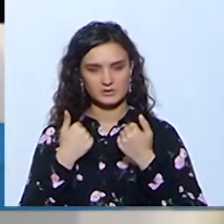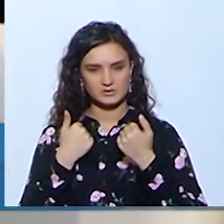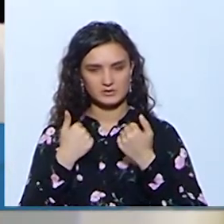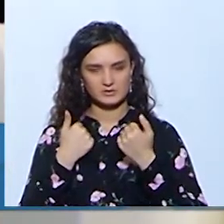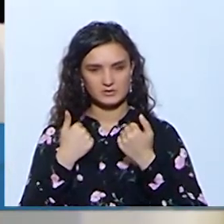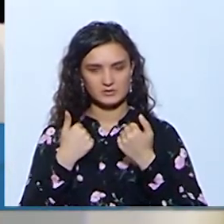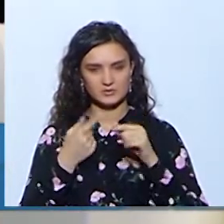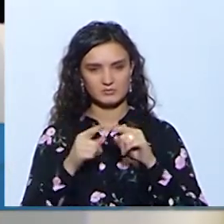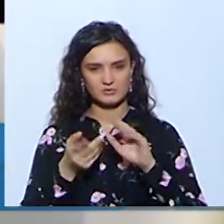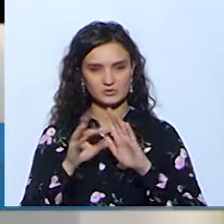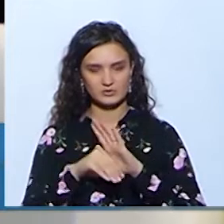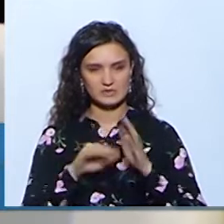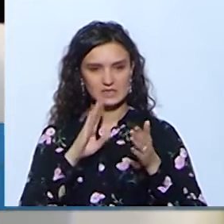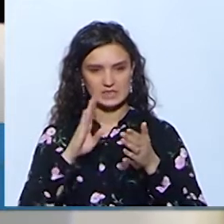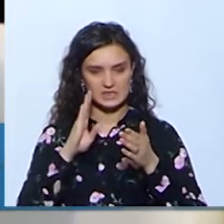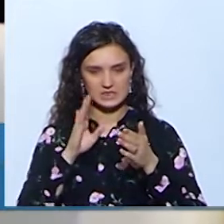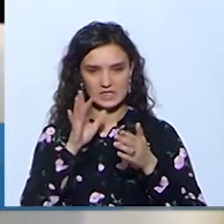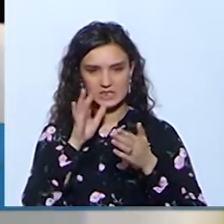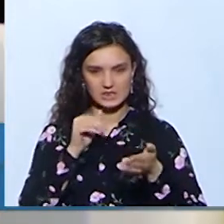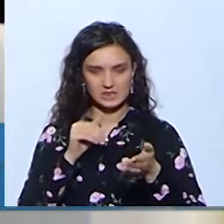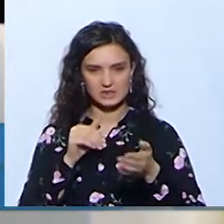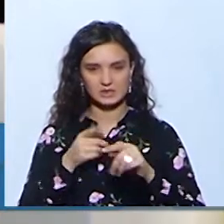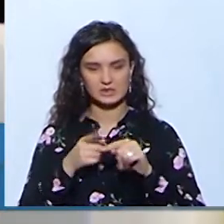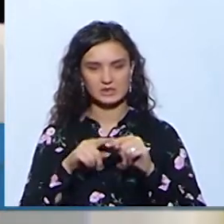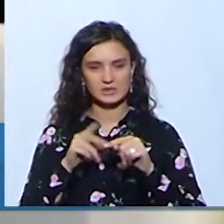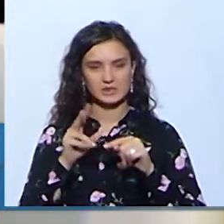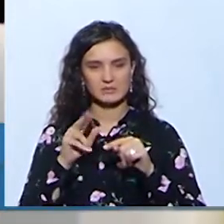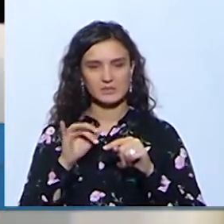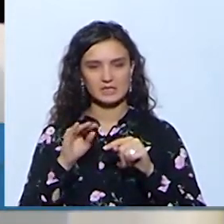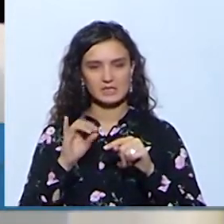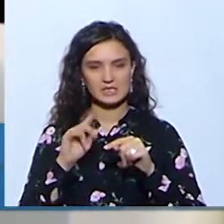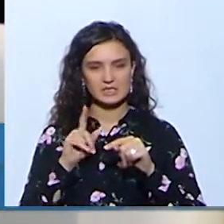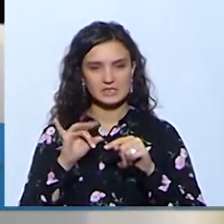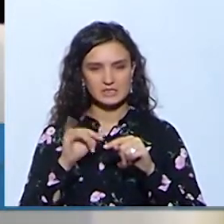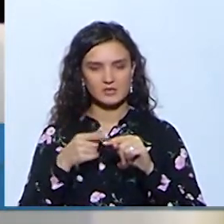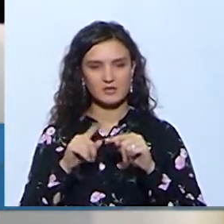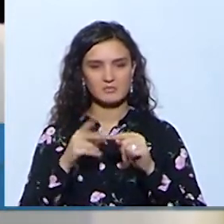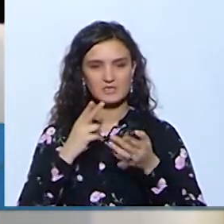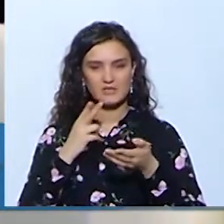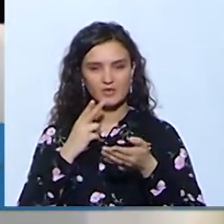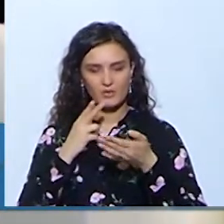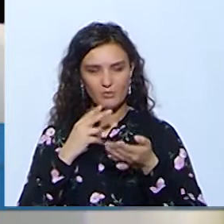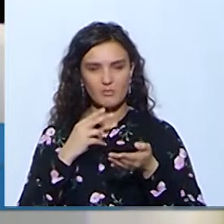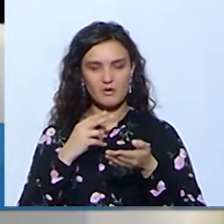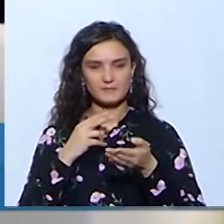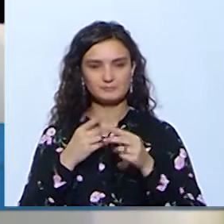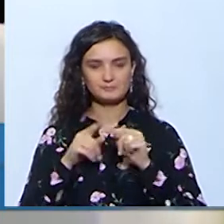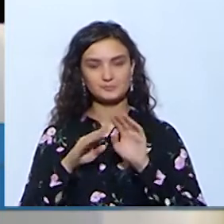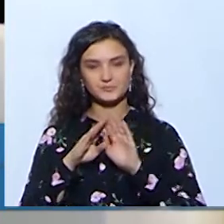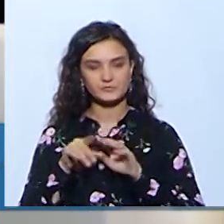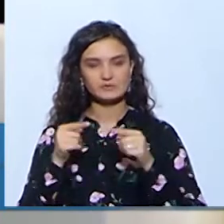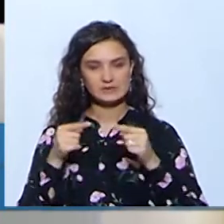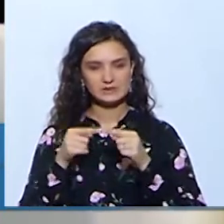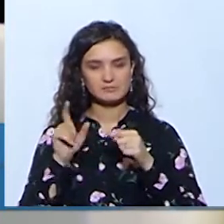მისით გარკვევა, რომელიც შედის სქესი, ასაკი, არტერიული ჰიპერტენზია, ქოლესტეროლის დონე, მწებელობა, რომლის მიხედვითაც